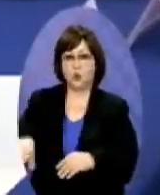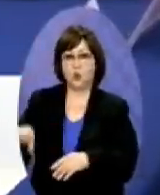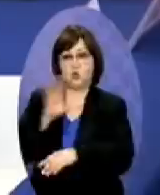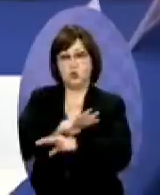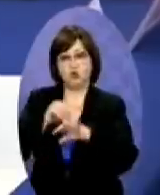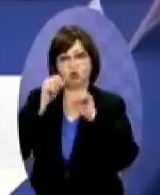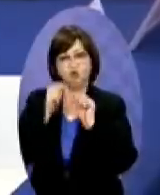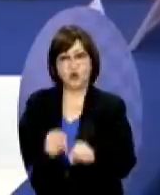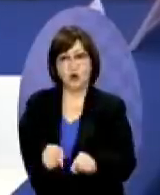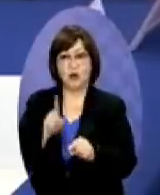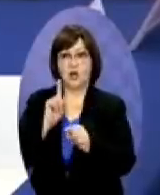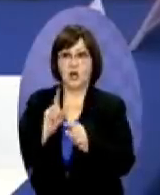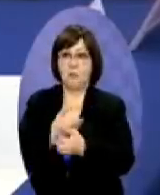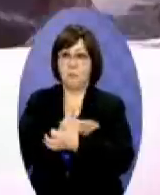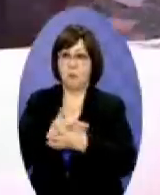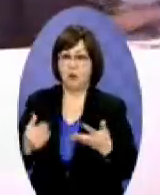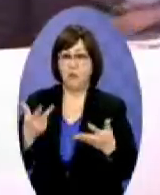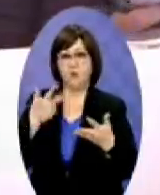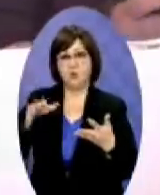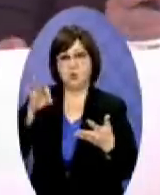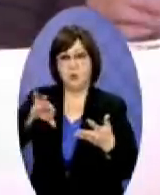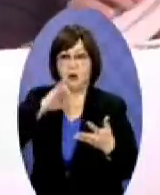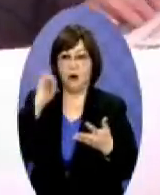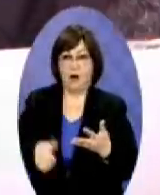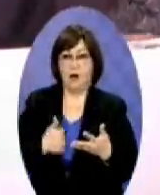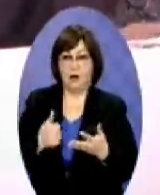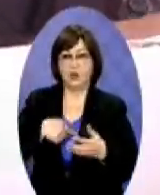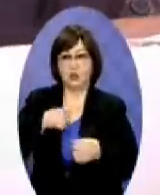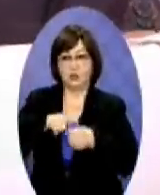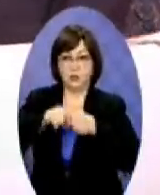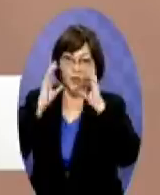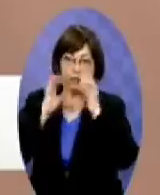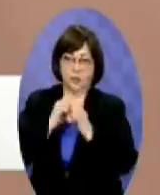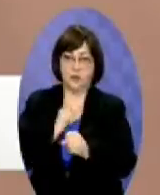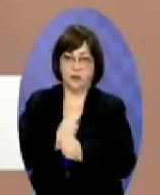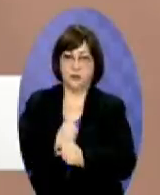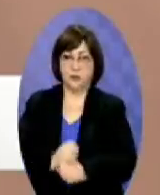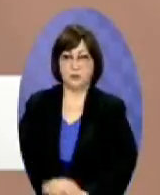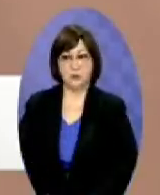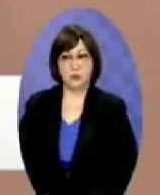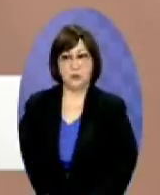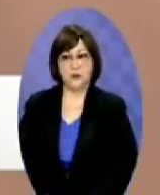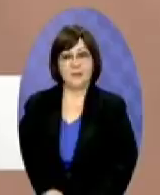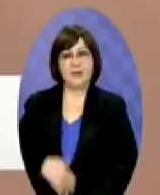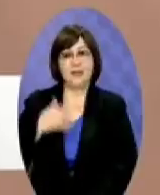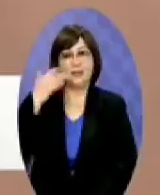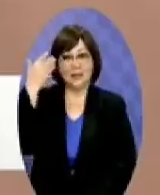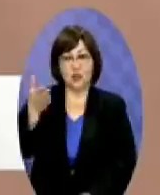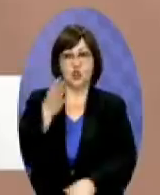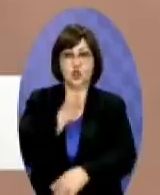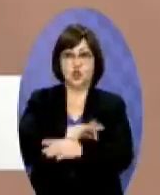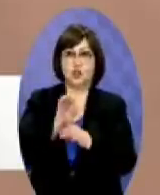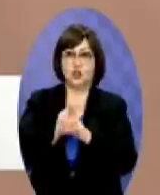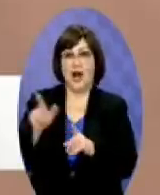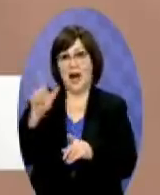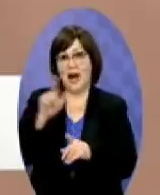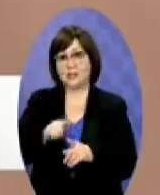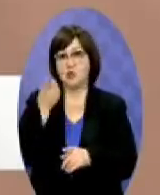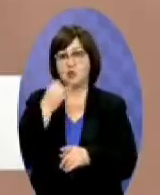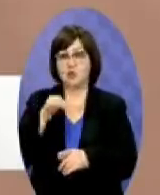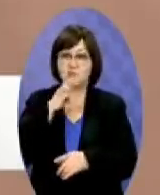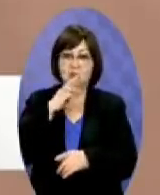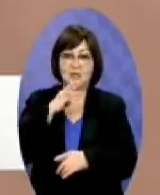ашиглах хэрэглэгдэхүүнийг 30% хангах зорилт тавьжээ. Өргөлбөл цаашлаад энэ төслийн хүрээнд бий болсон дээр газар зүйн мэдээллийн системд